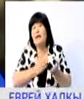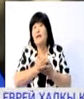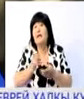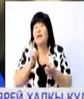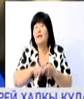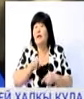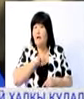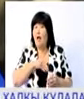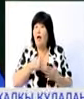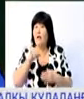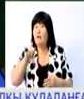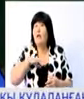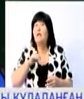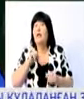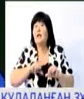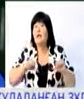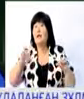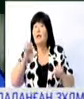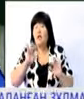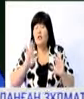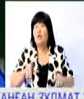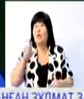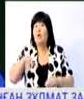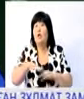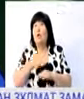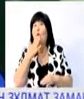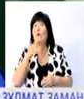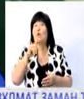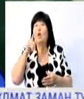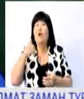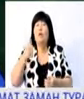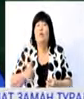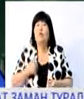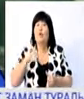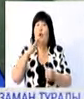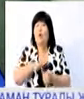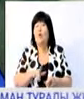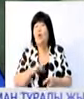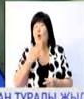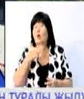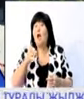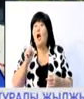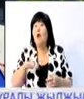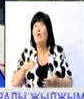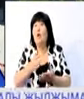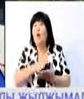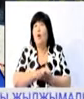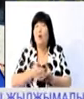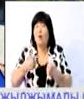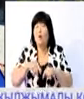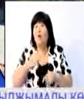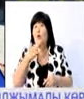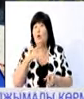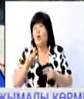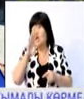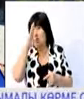саласының қайраткерлері болды. Кеңестік билік жергілікті тұрғындардың ұлттық мүдделерін қорғаушыларға, ұлттық автономия құру идеясын қолдаушыларға, ұлтшылдар,